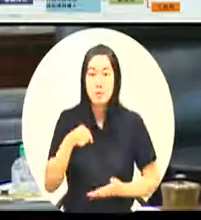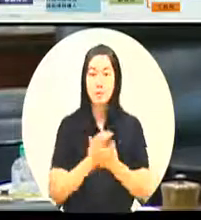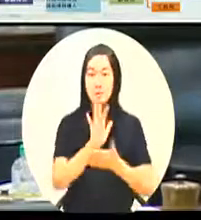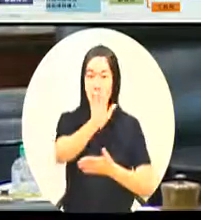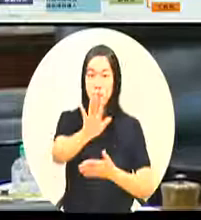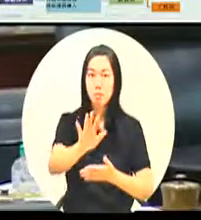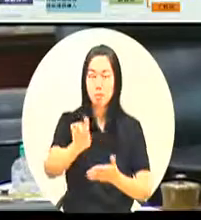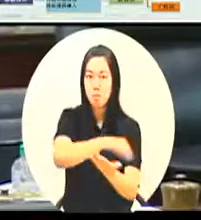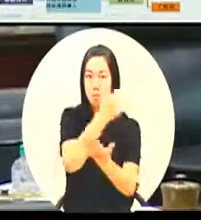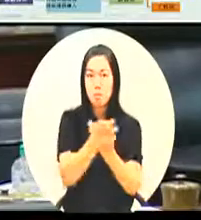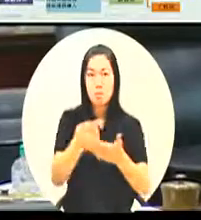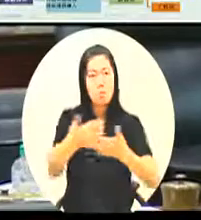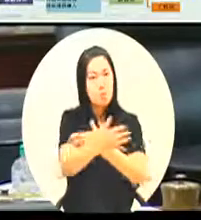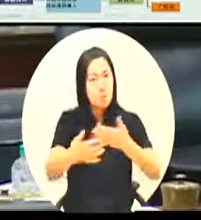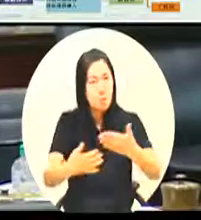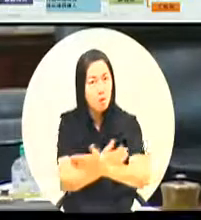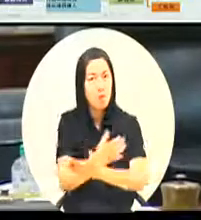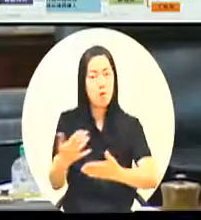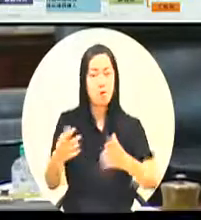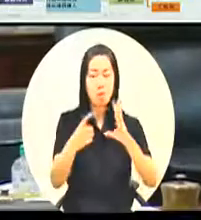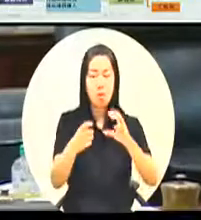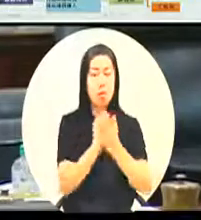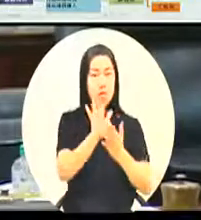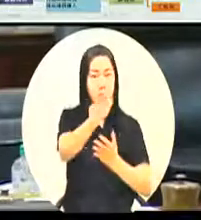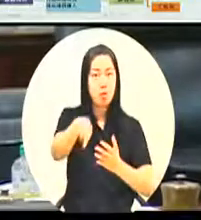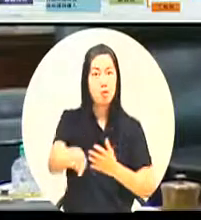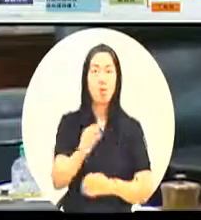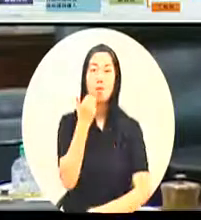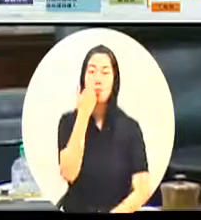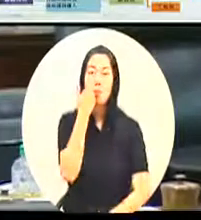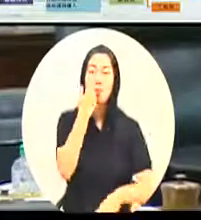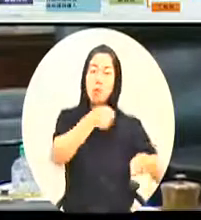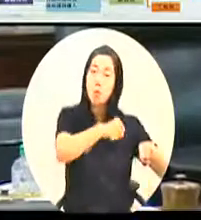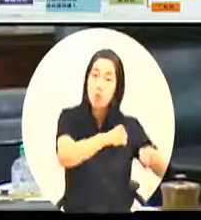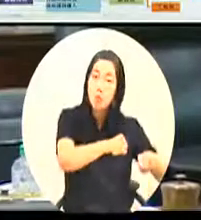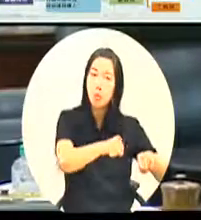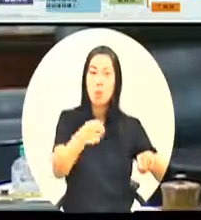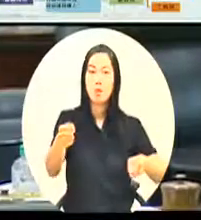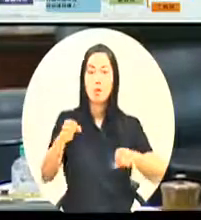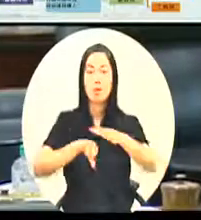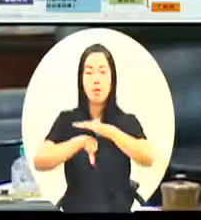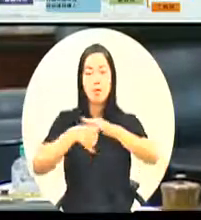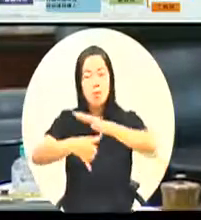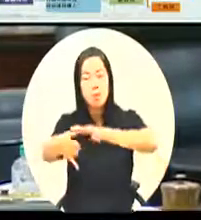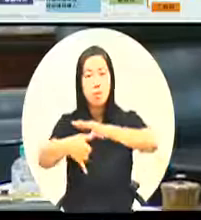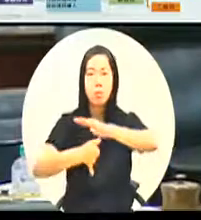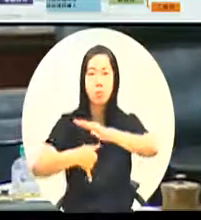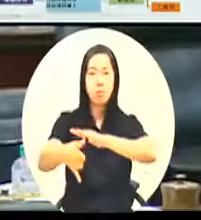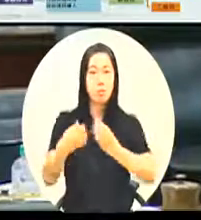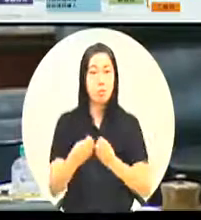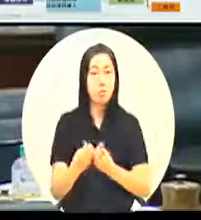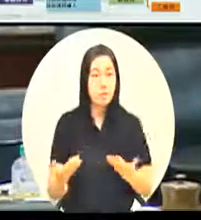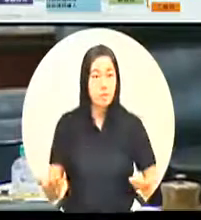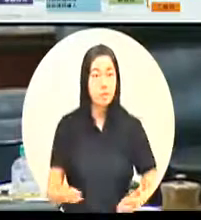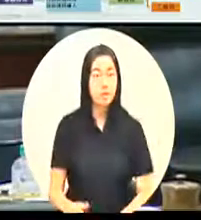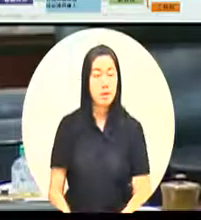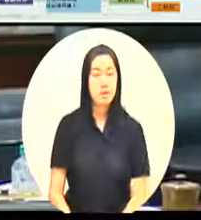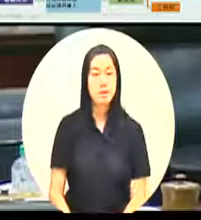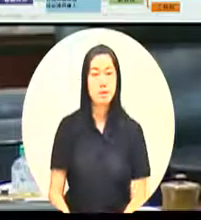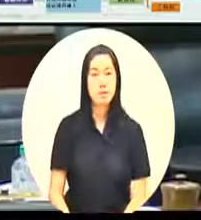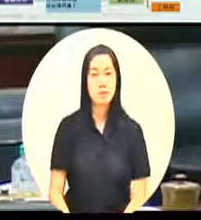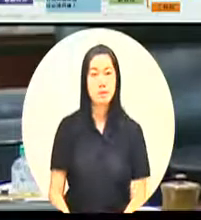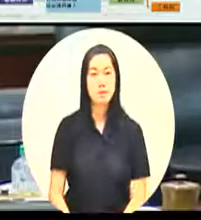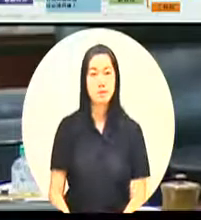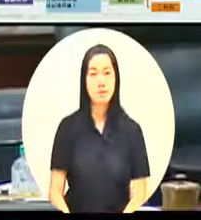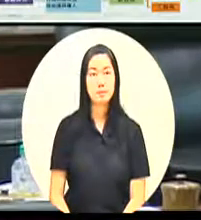星生态交通月之后，他们如果骑机车，他们如何进出？第一个部分啦。那第二个部